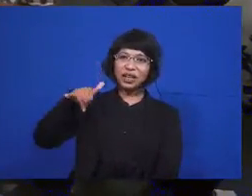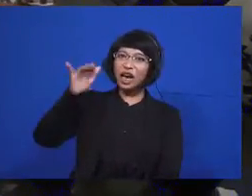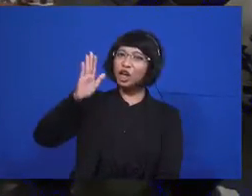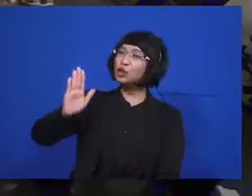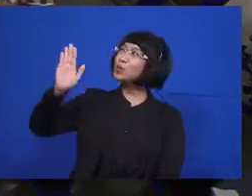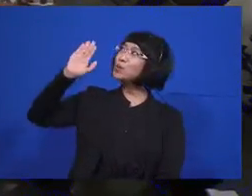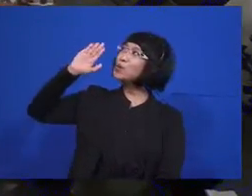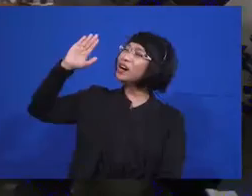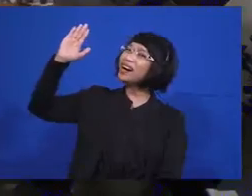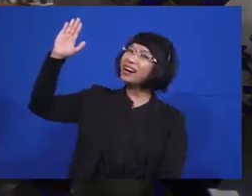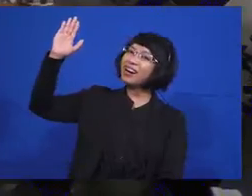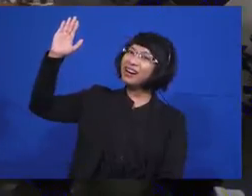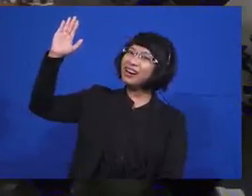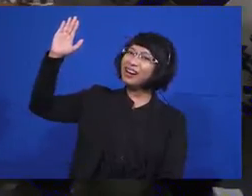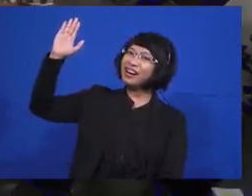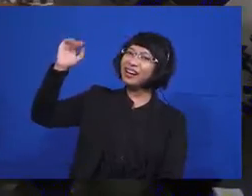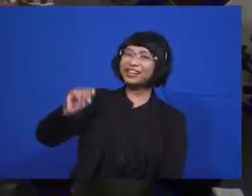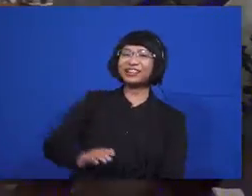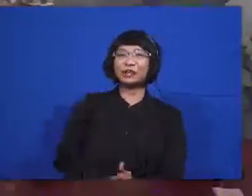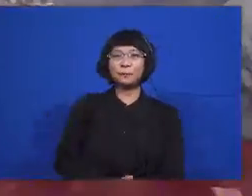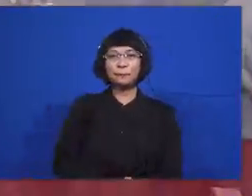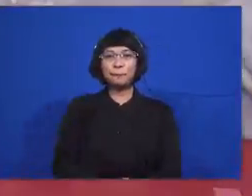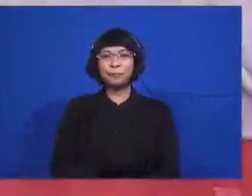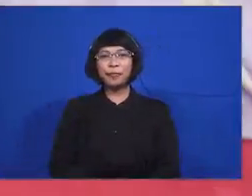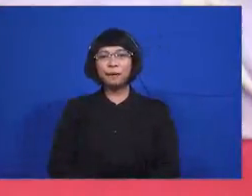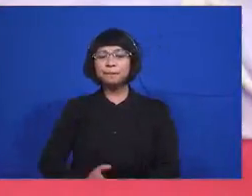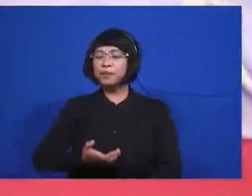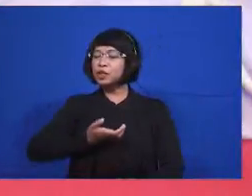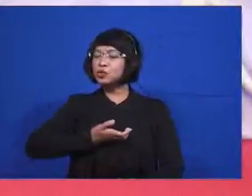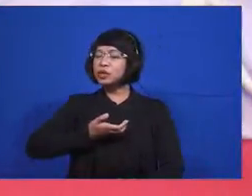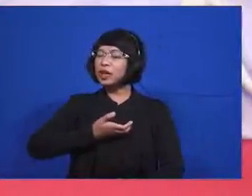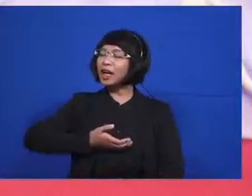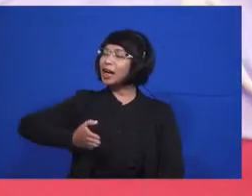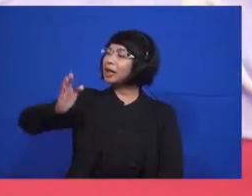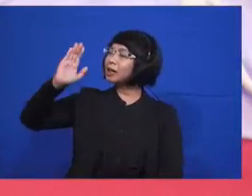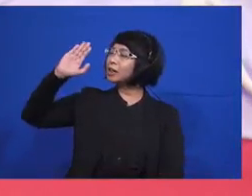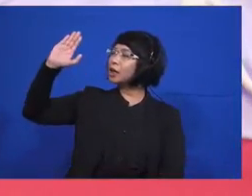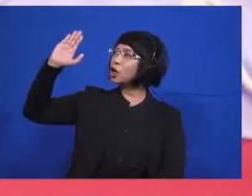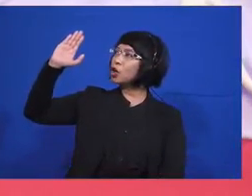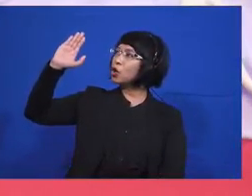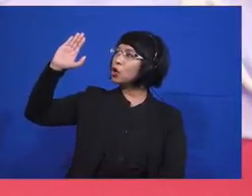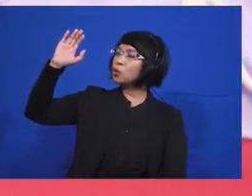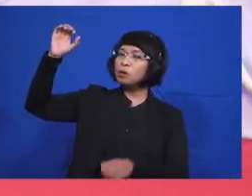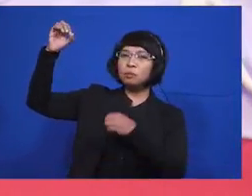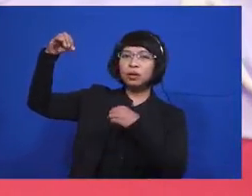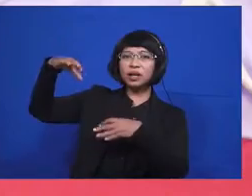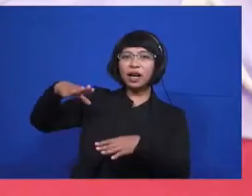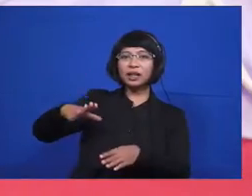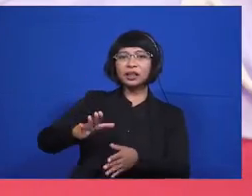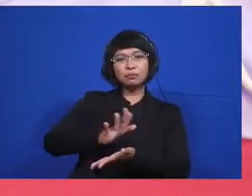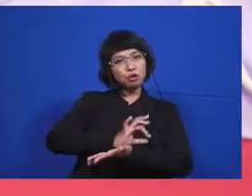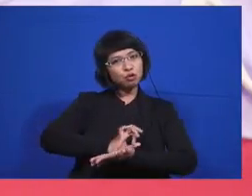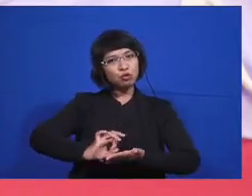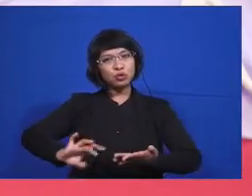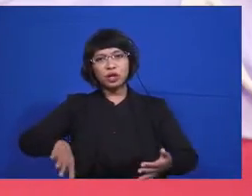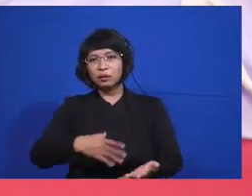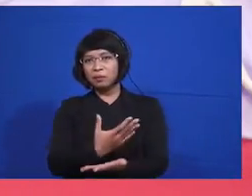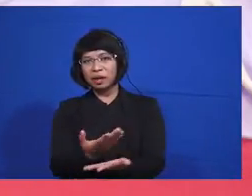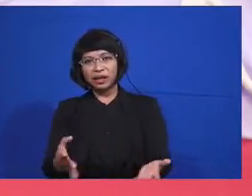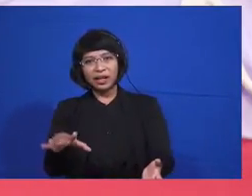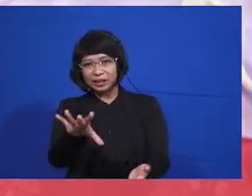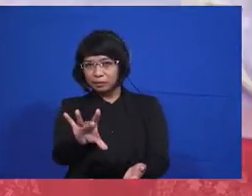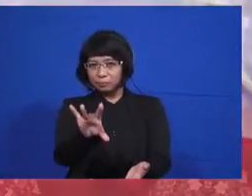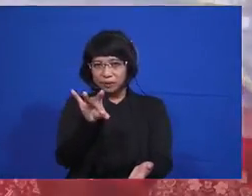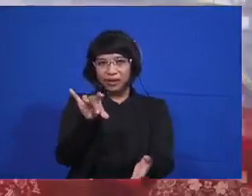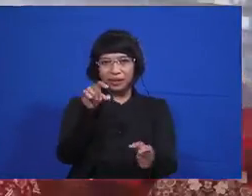Dengarkanlah ya Tuhan. Sudilah Engkau memberkati dan menguduskan mereka yang